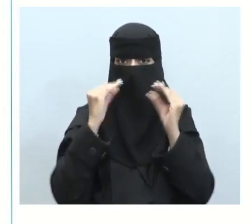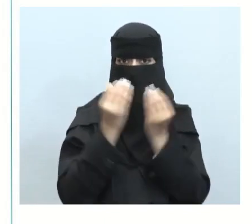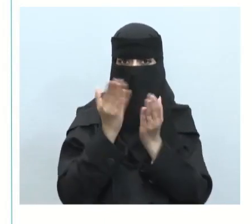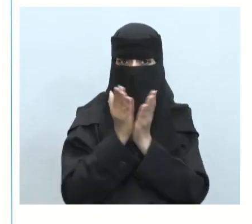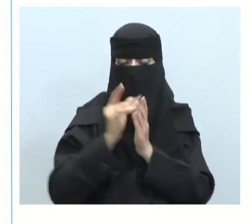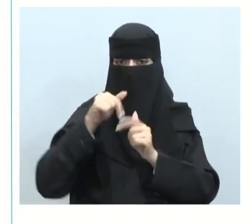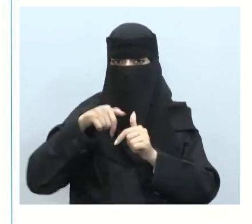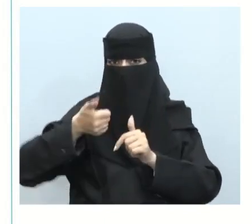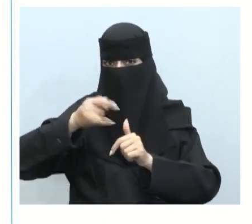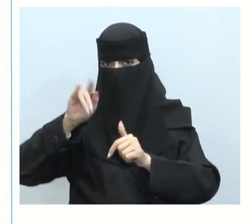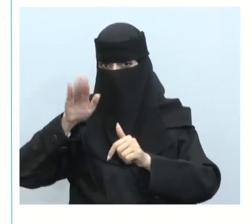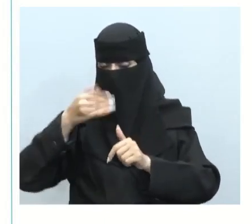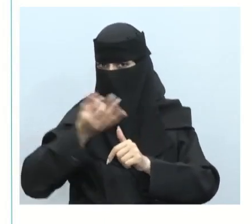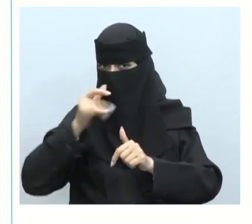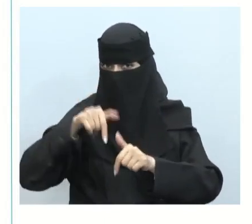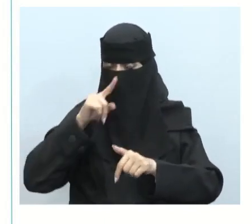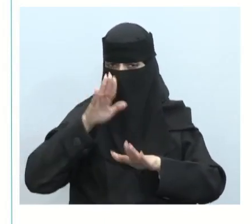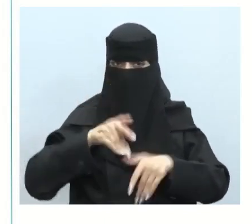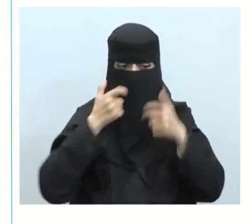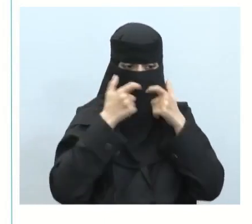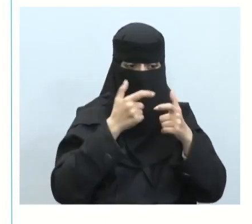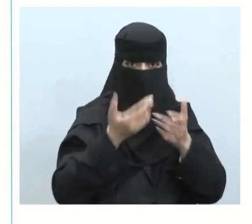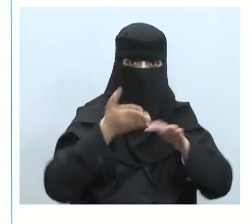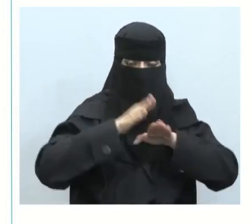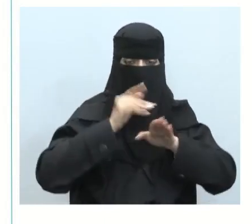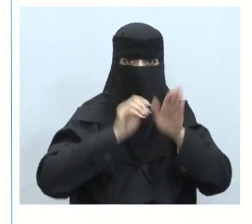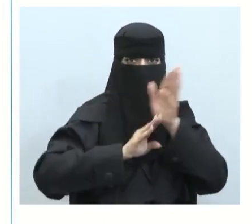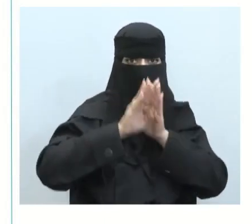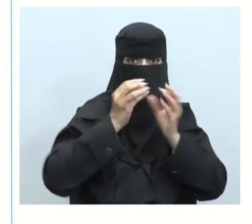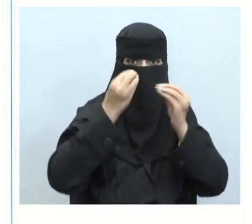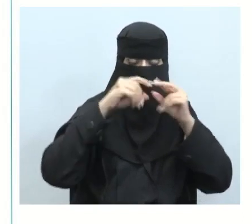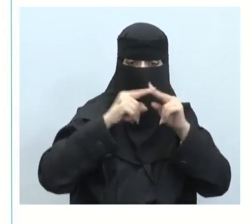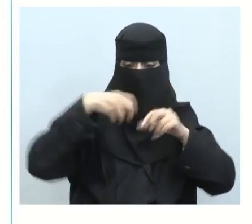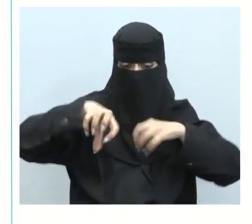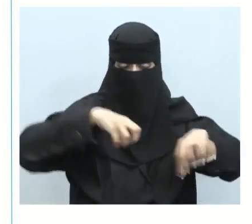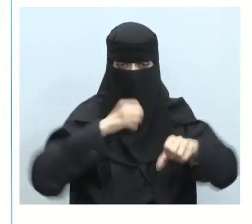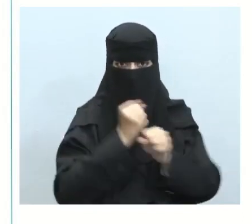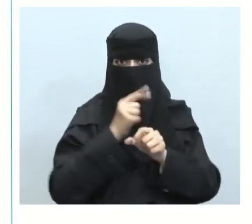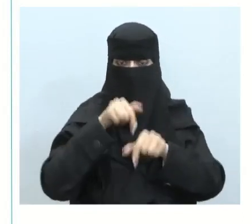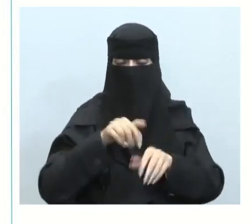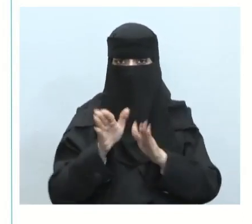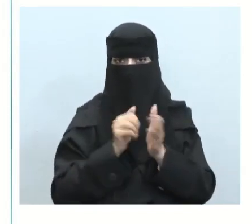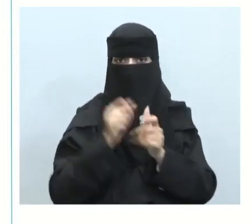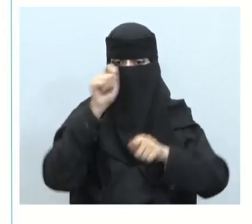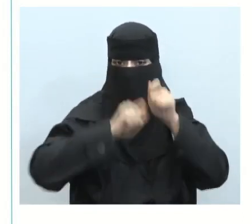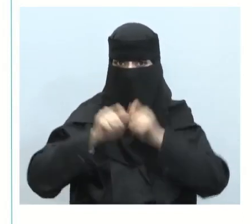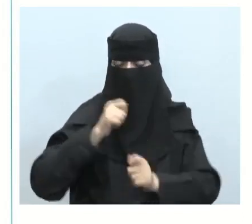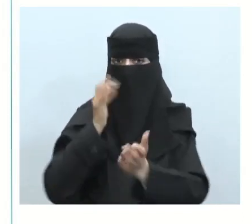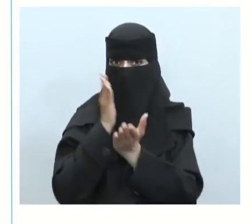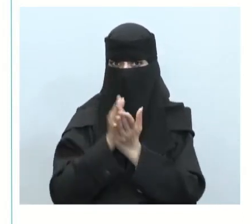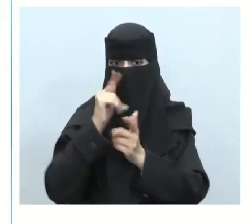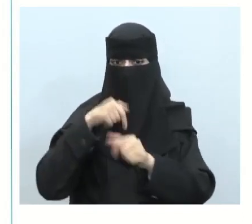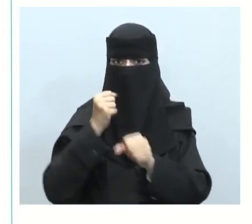كلاسيكيه وتحدثنا عنها هذا اليوم ذكرنا انها ركزت على الانتاجيه كيفيه تقسيم العمل وايضا عمليه توجيه